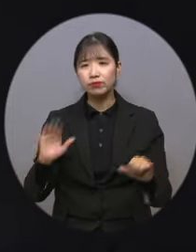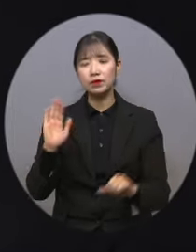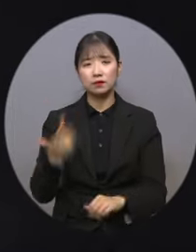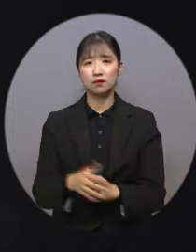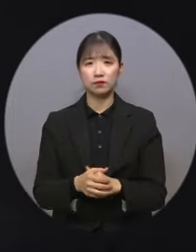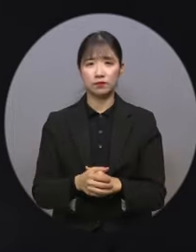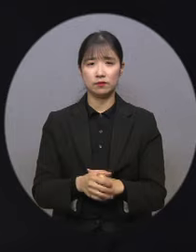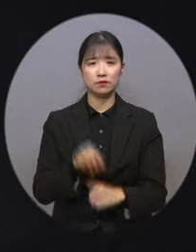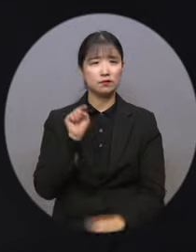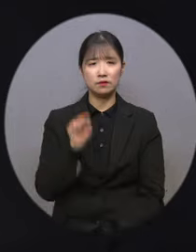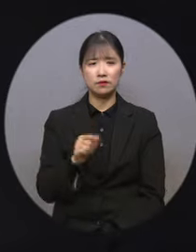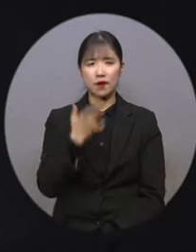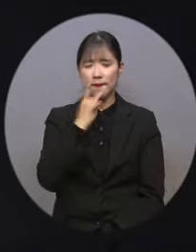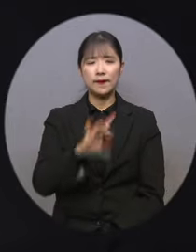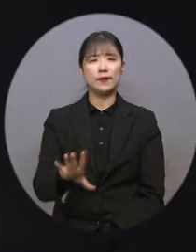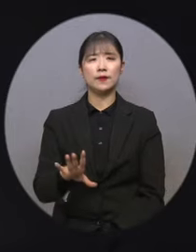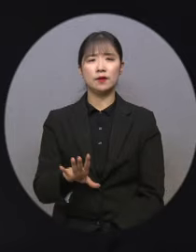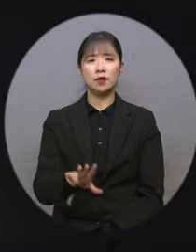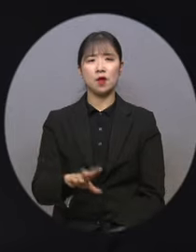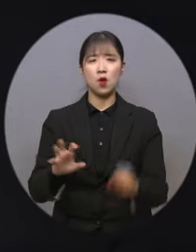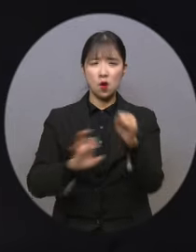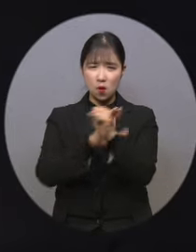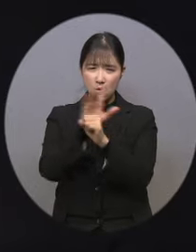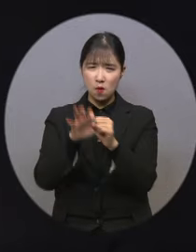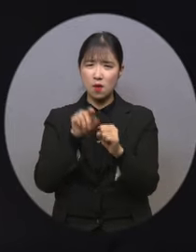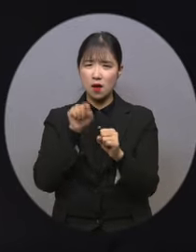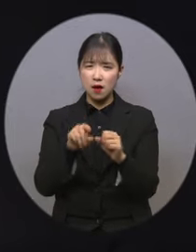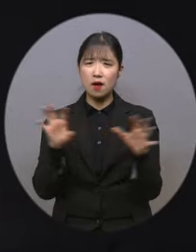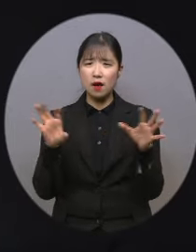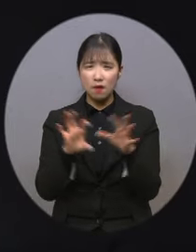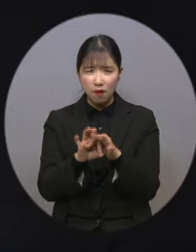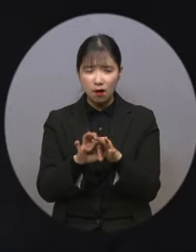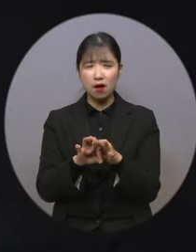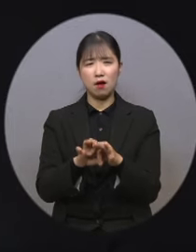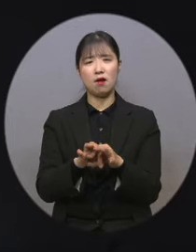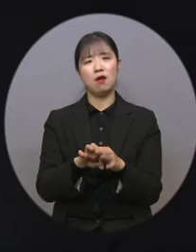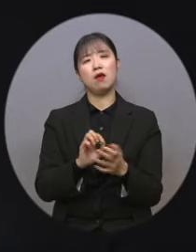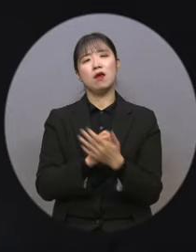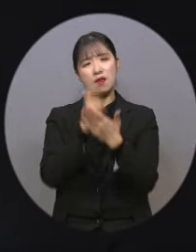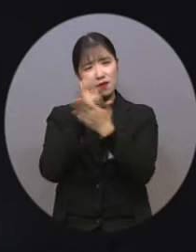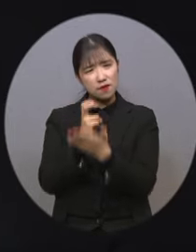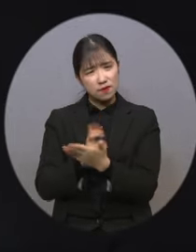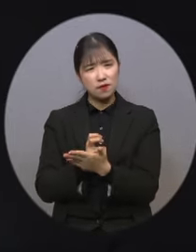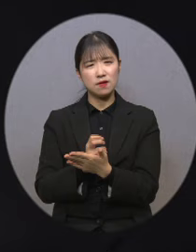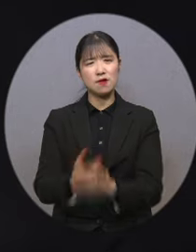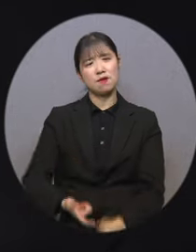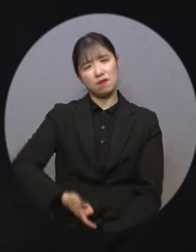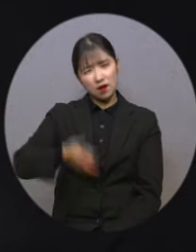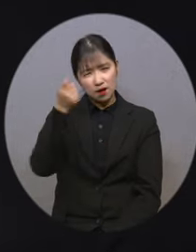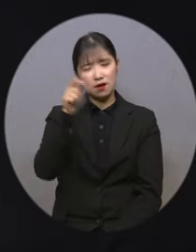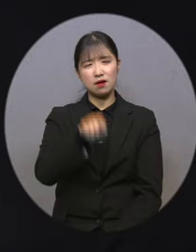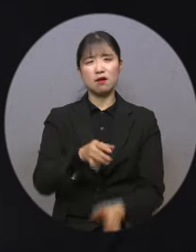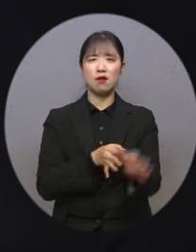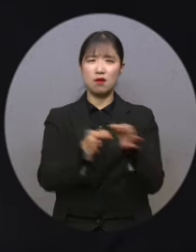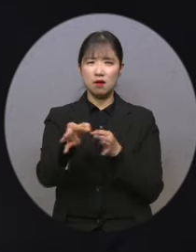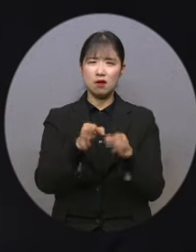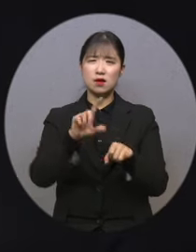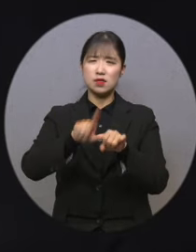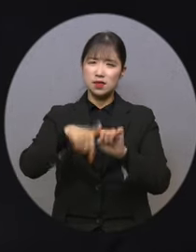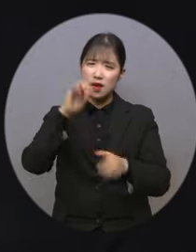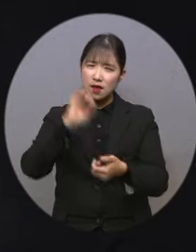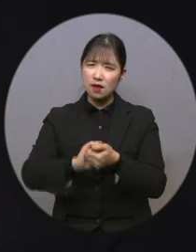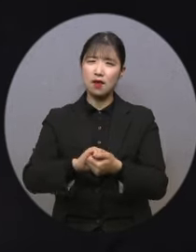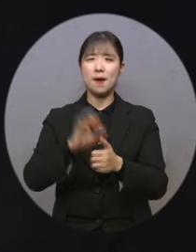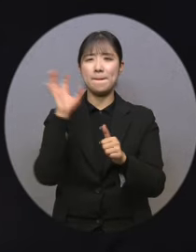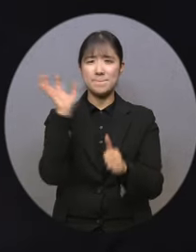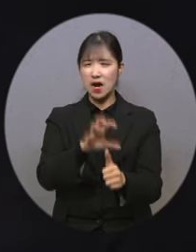요 절대 고노 대창은 지금이라도 관계 공무원들은 정부는 빨리 소상공인들이 영업시간 제한 철